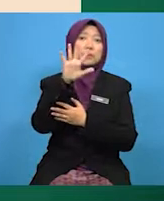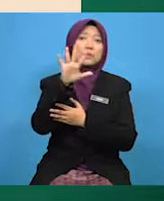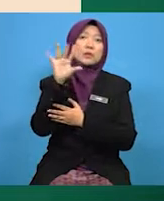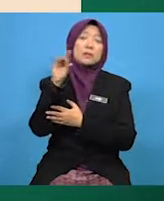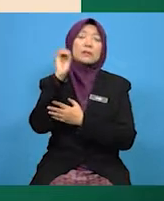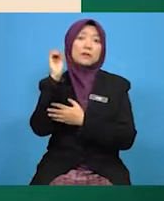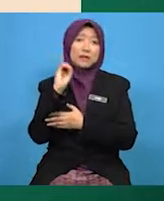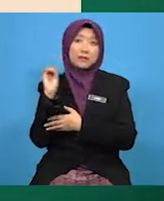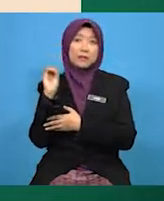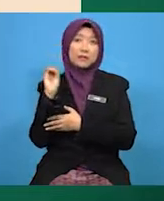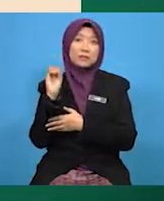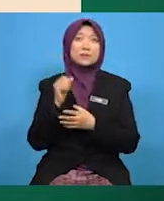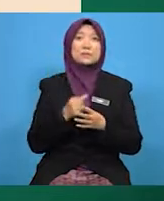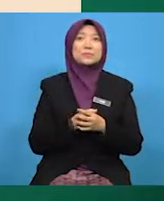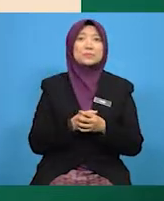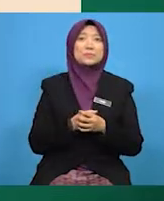25.58%.